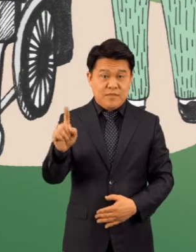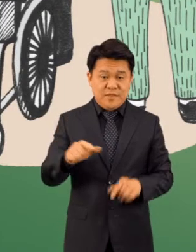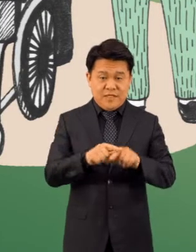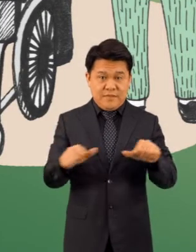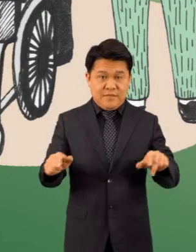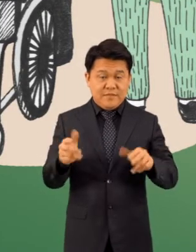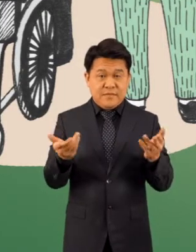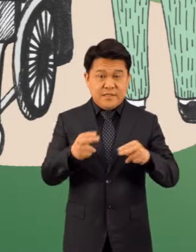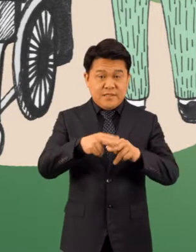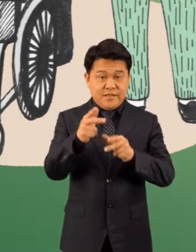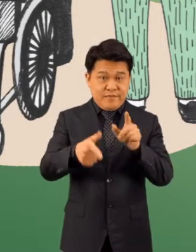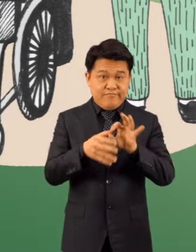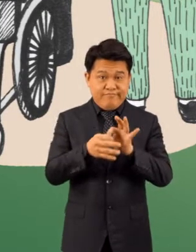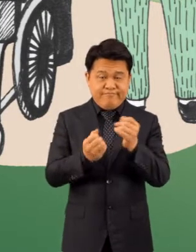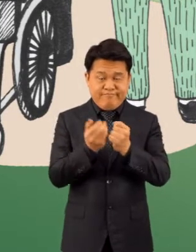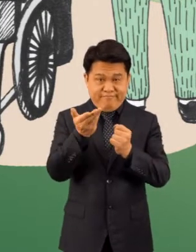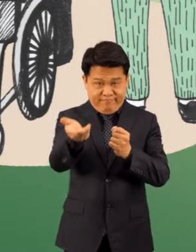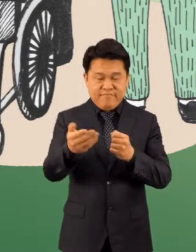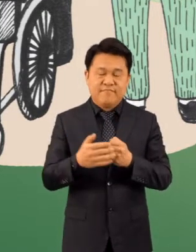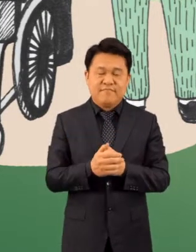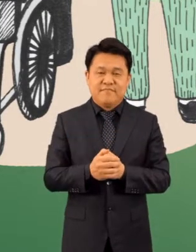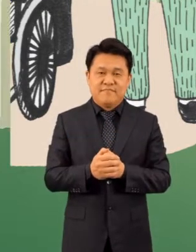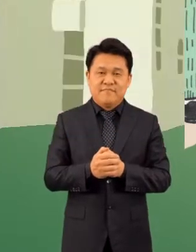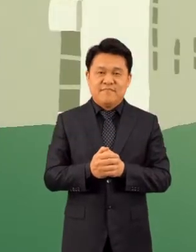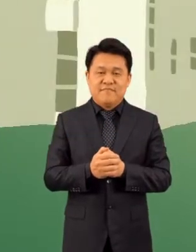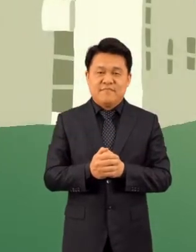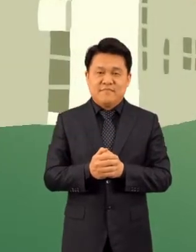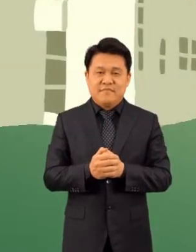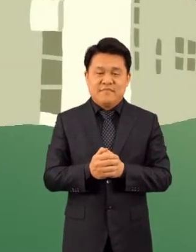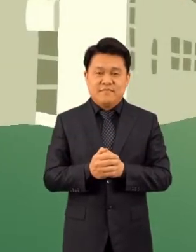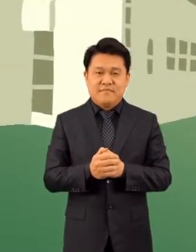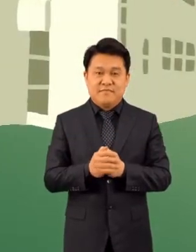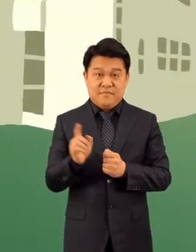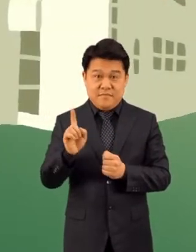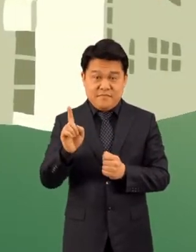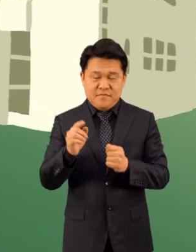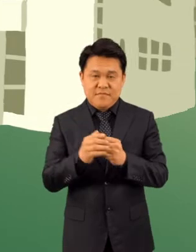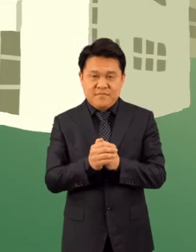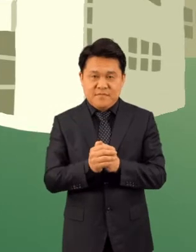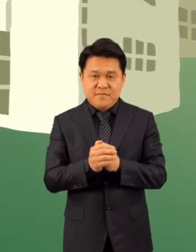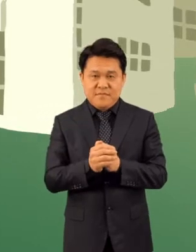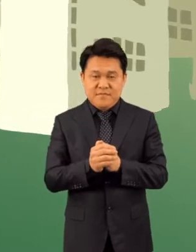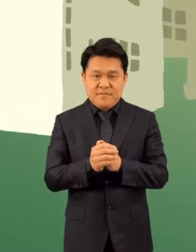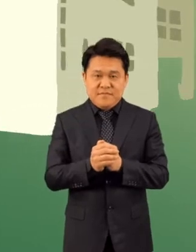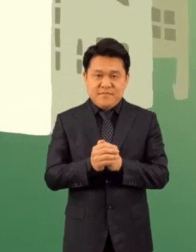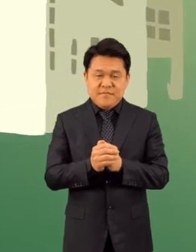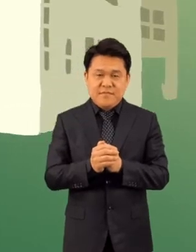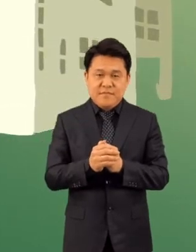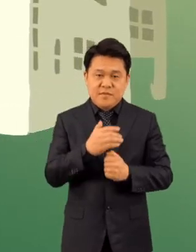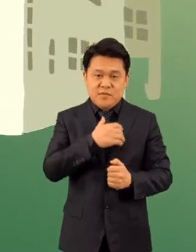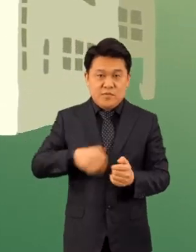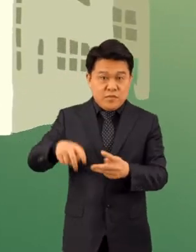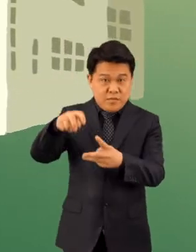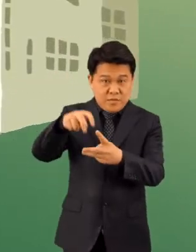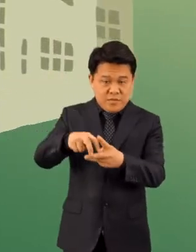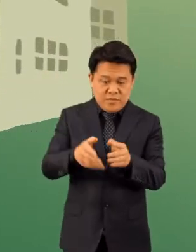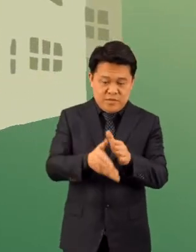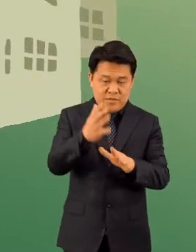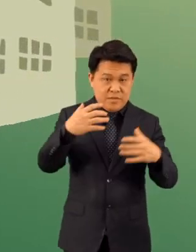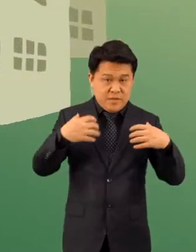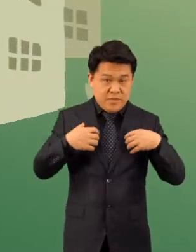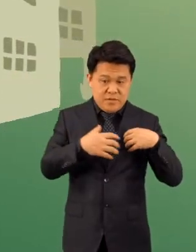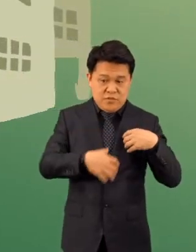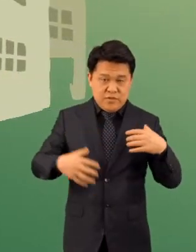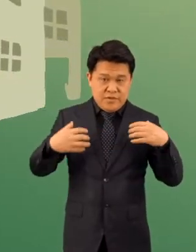이어서 일반형 일자리 사업에 대해 안내해드리겠습니다. 일반형 일자리 사업은 주민센터나